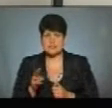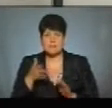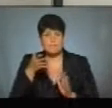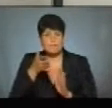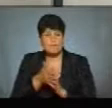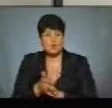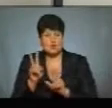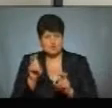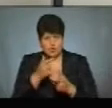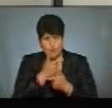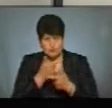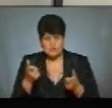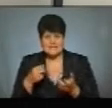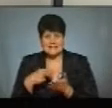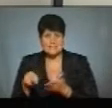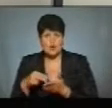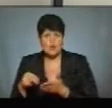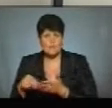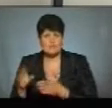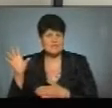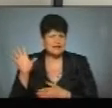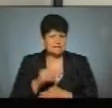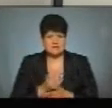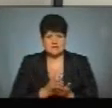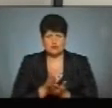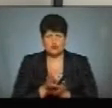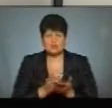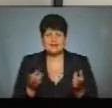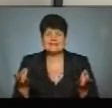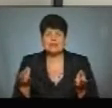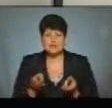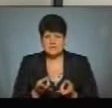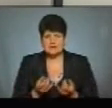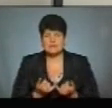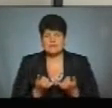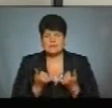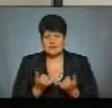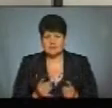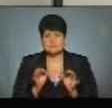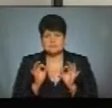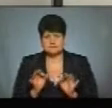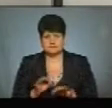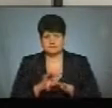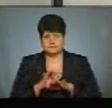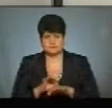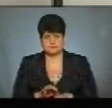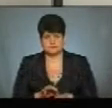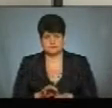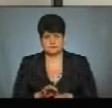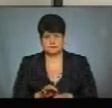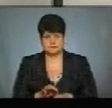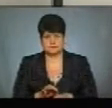ProZorro оголосила відповідні закупівлі на всі послуги, які необхідні для належного проведення